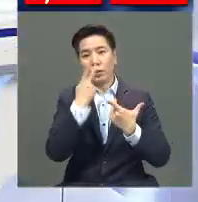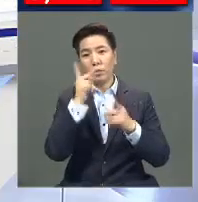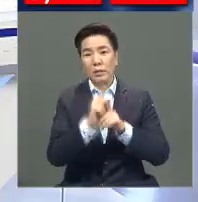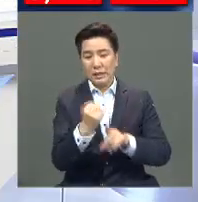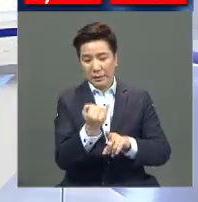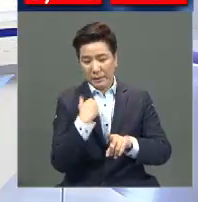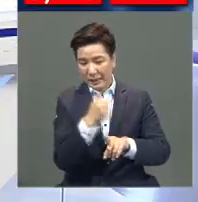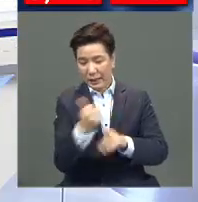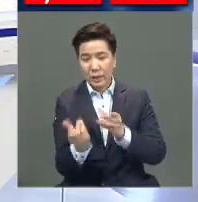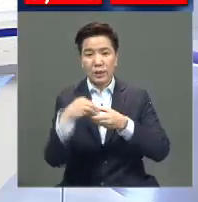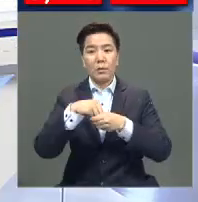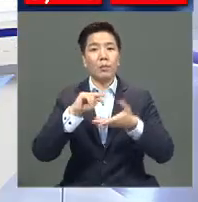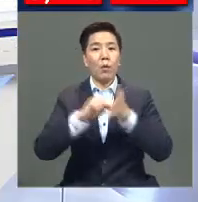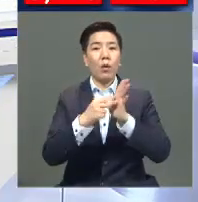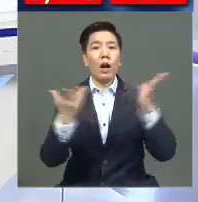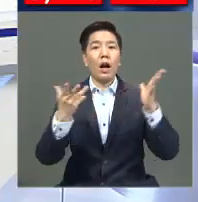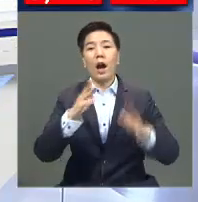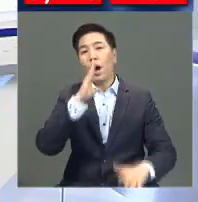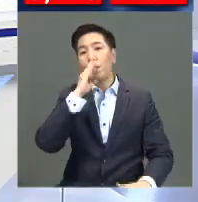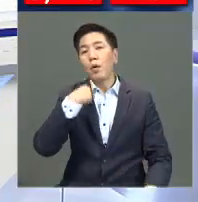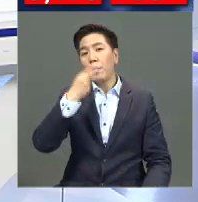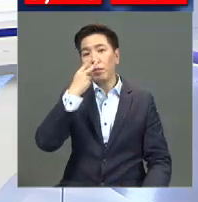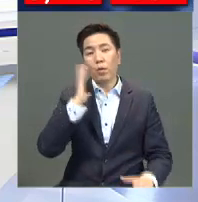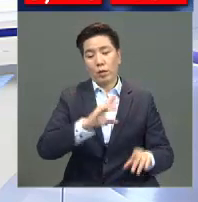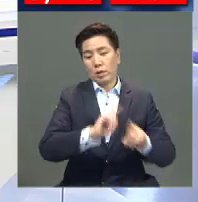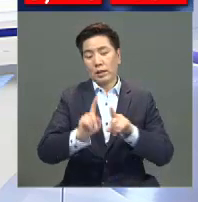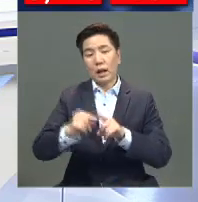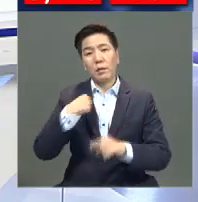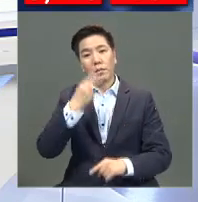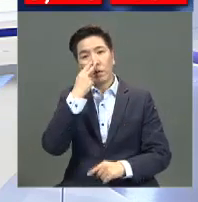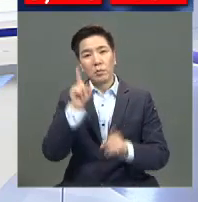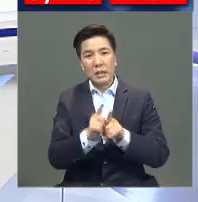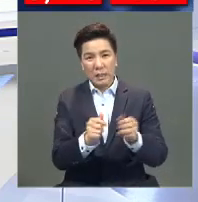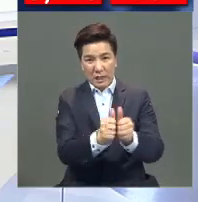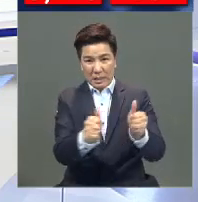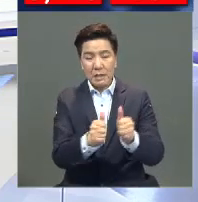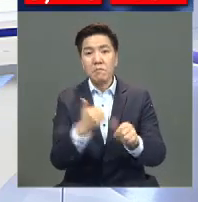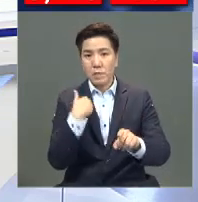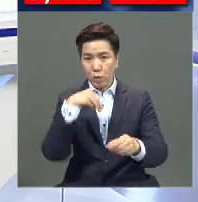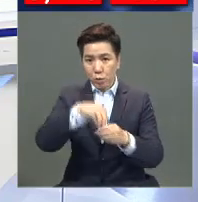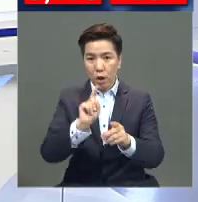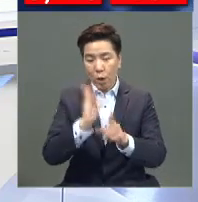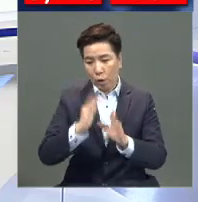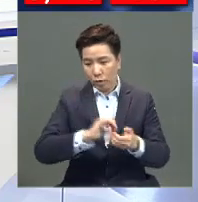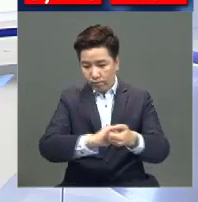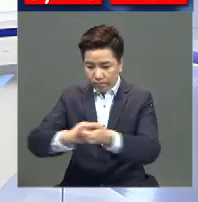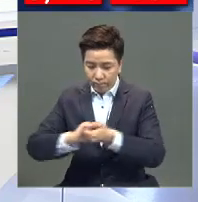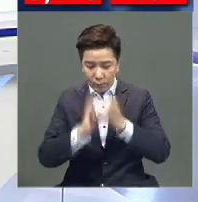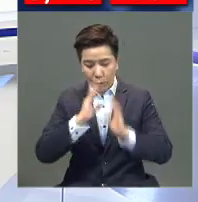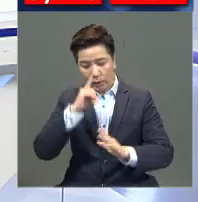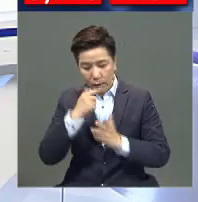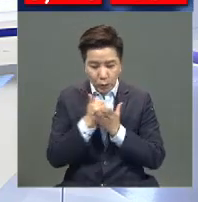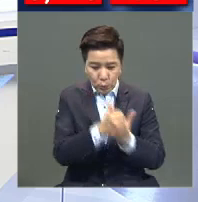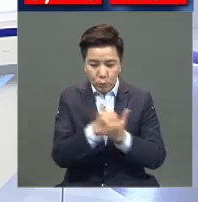ในความแย่ก็ยังมีความดีอยู่คือถ้าในมุมมองของหลายๆคนก็จะมองว่าในความดีที่ยังมีอยู่เนี่ยก็คือการช่วยกันของคนไทย นะคะ